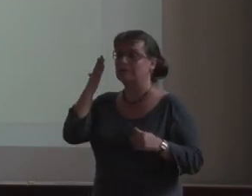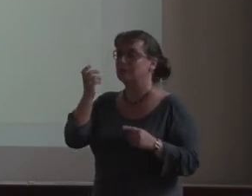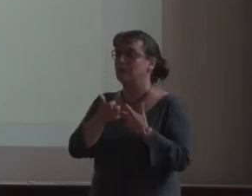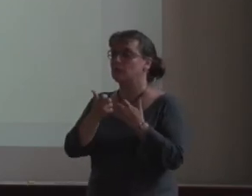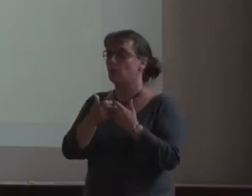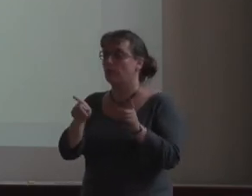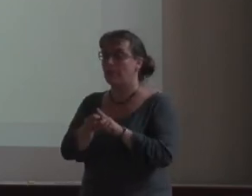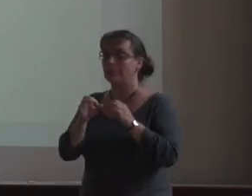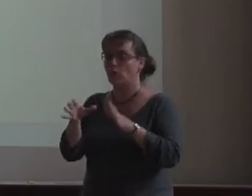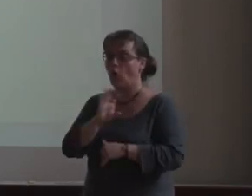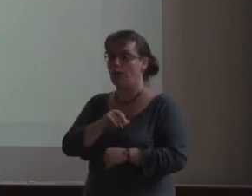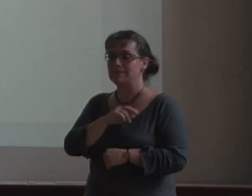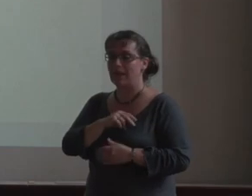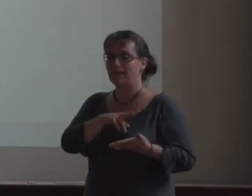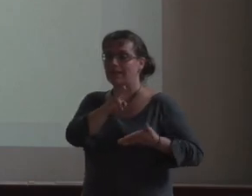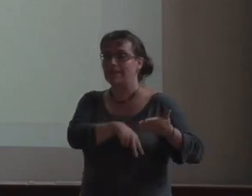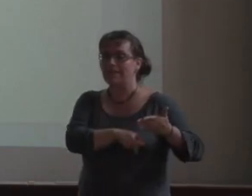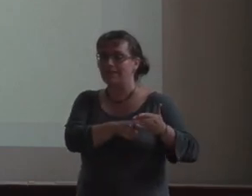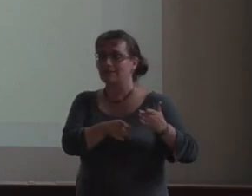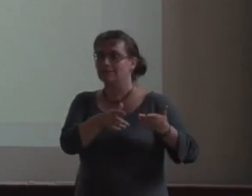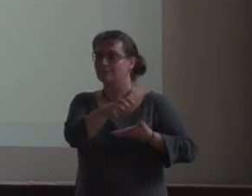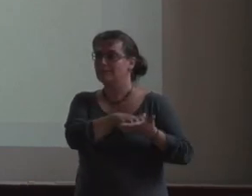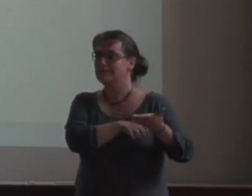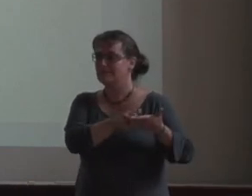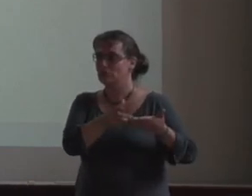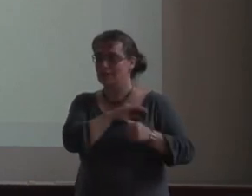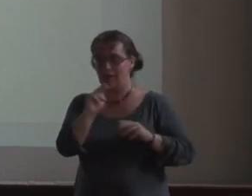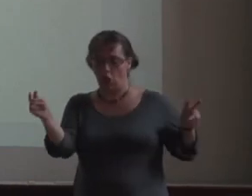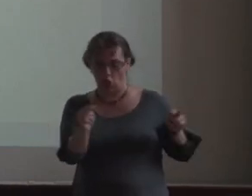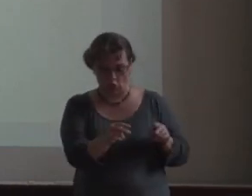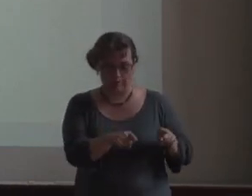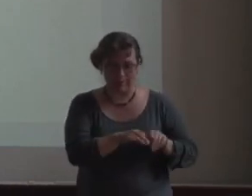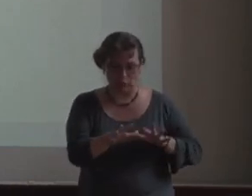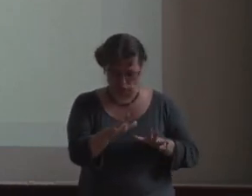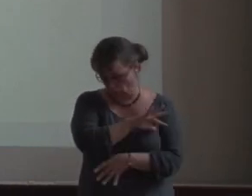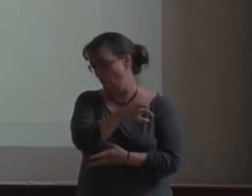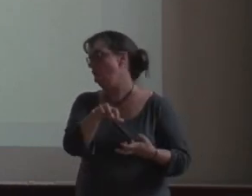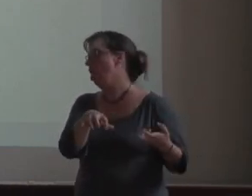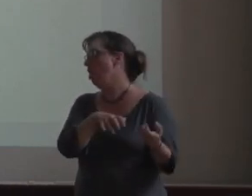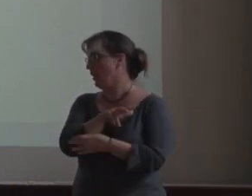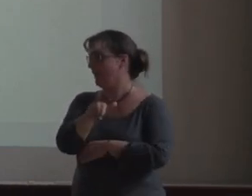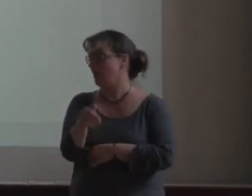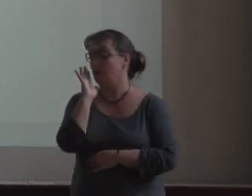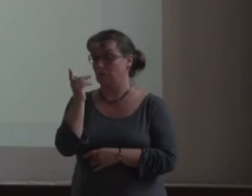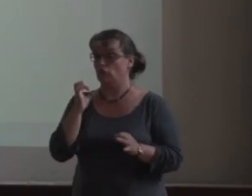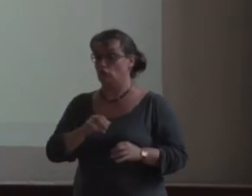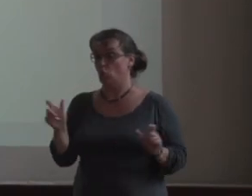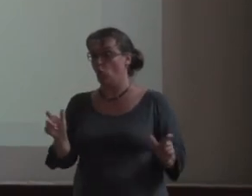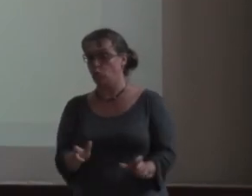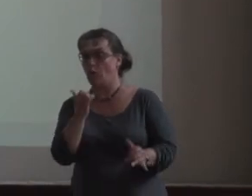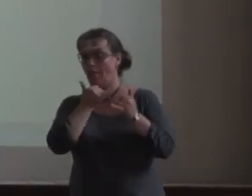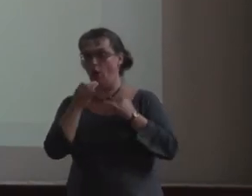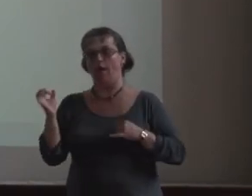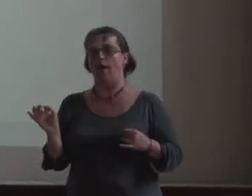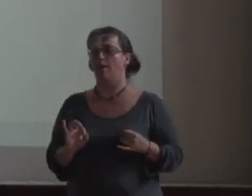parallèle sur la même message queue, ça va partir en vrille. Donc, il faut compléter